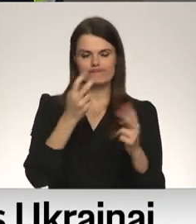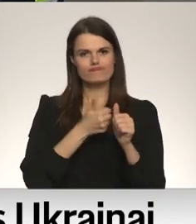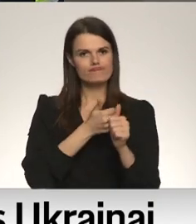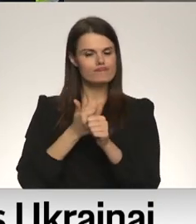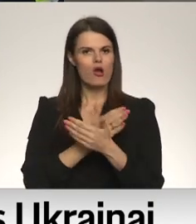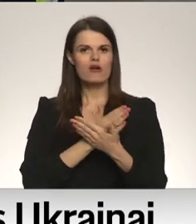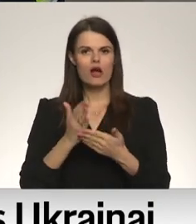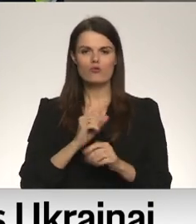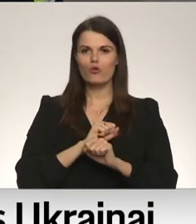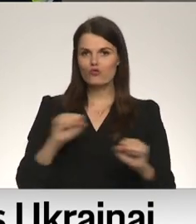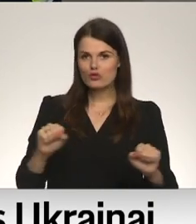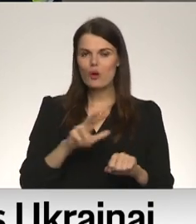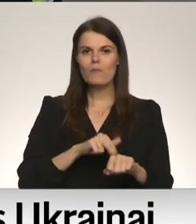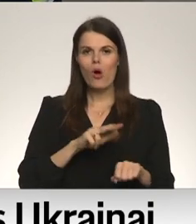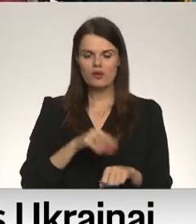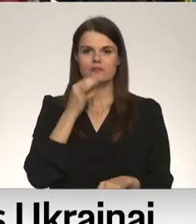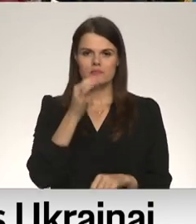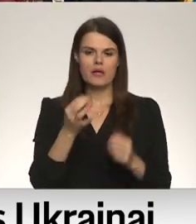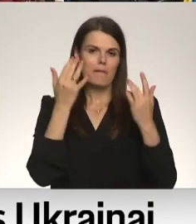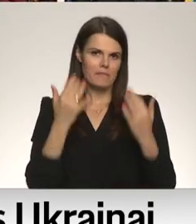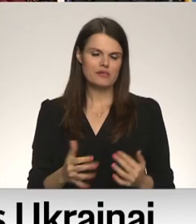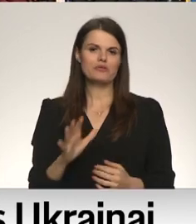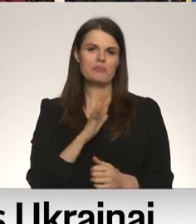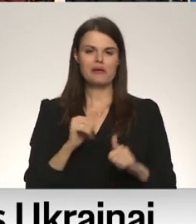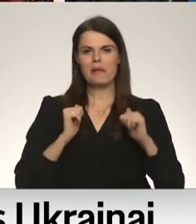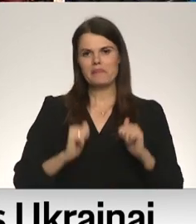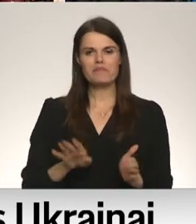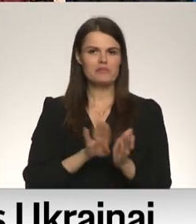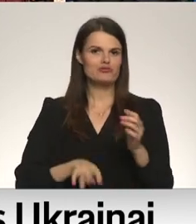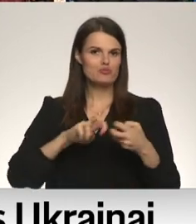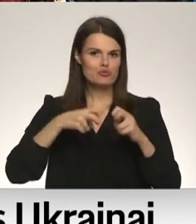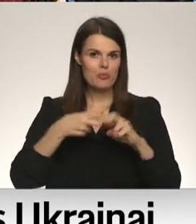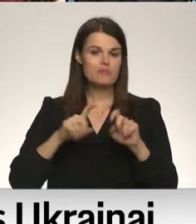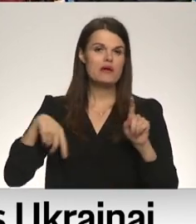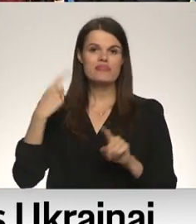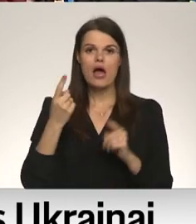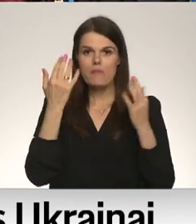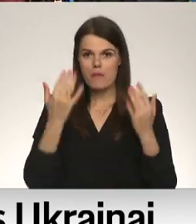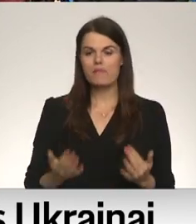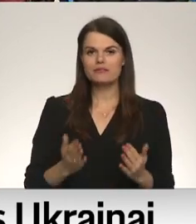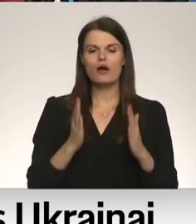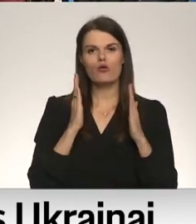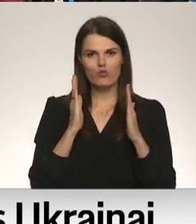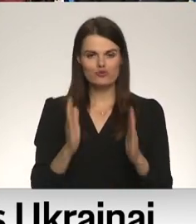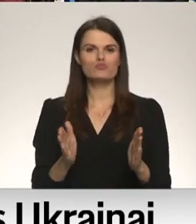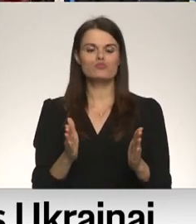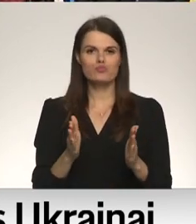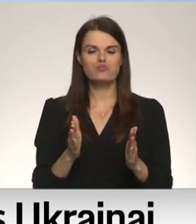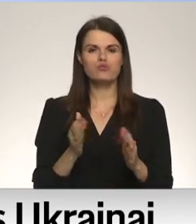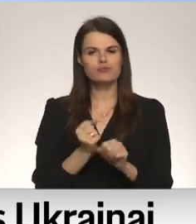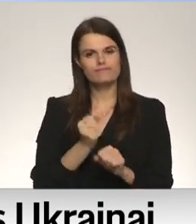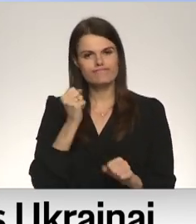drošību. Policija atzīst, pasākums norisinājies mierīgi un bez starpgadījumiem. Nākamais pasākums, kad tiks pievērsta pastiprināta uzmanība no